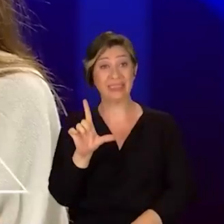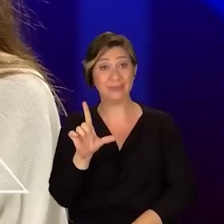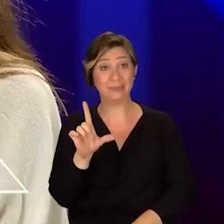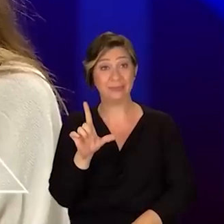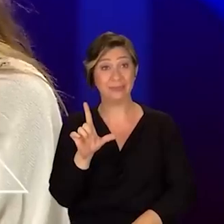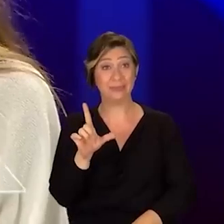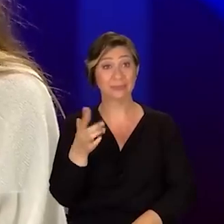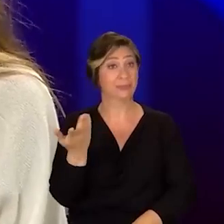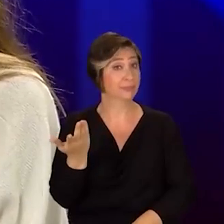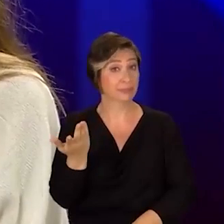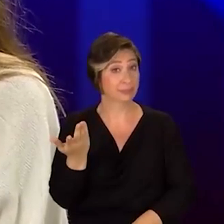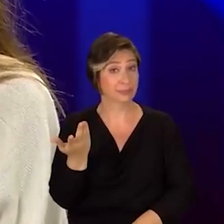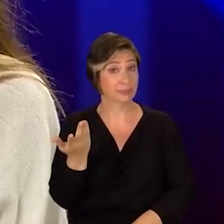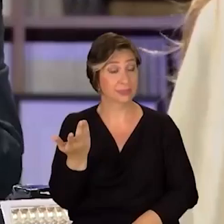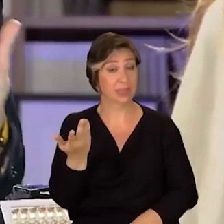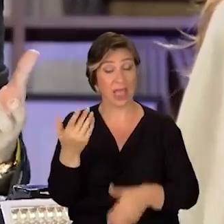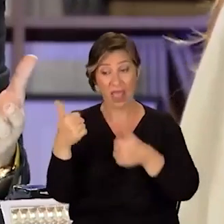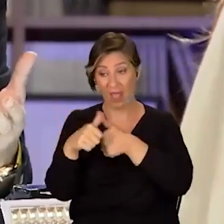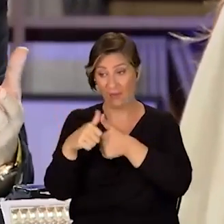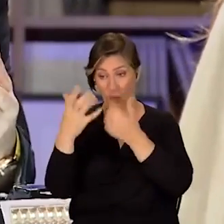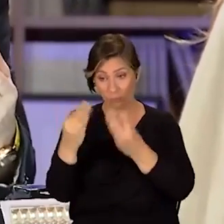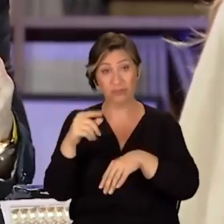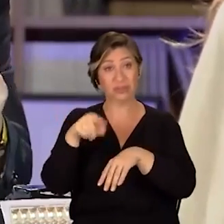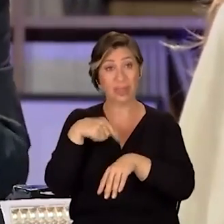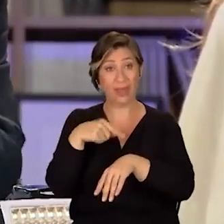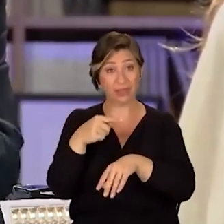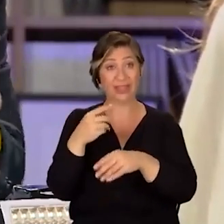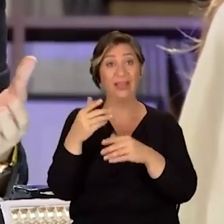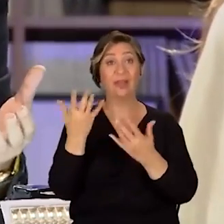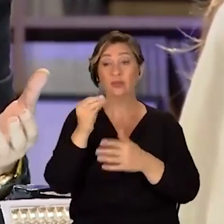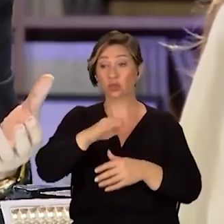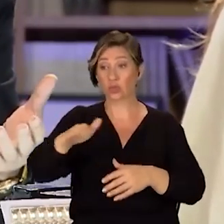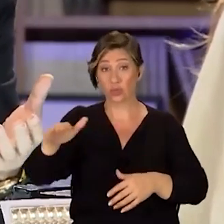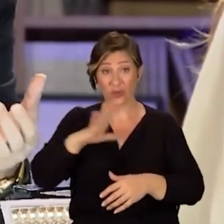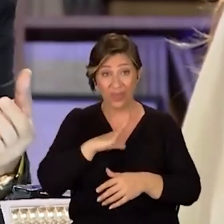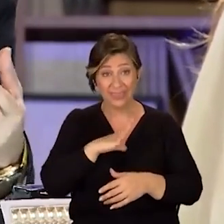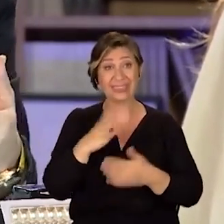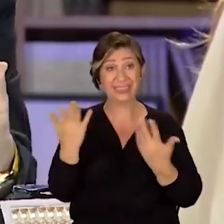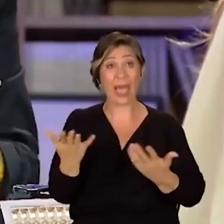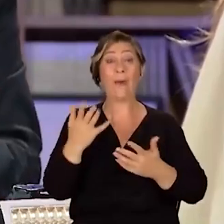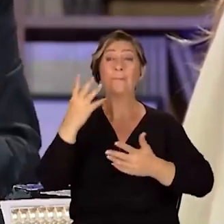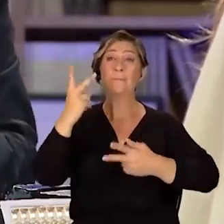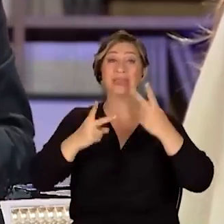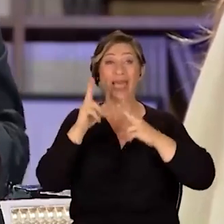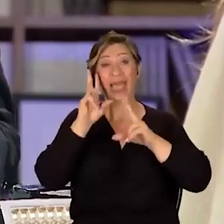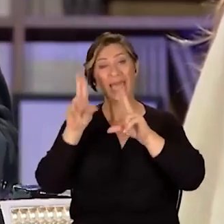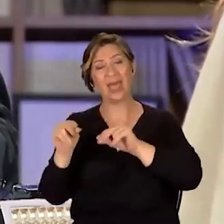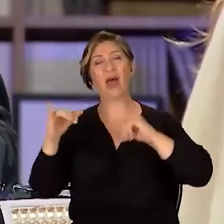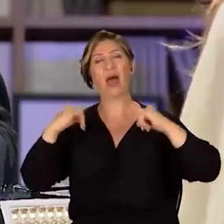lazım. Çünkü evli olduğunuz zaman ve hatta çocuklarınız olduğu zaman belli ki yatağa